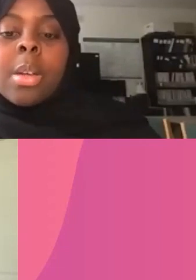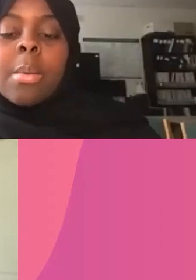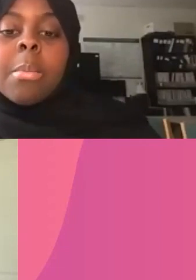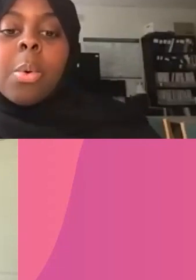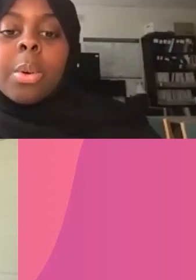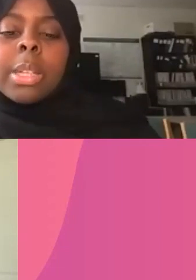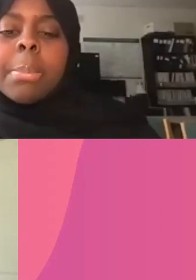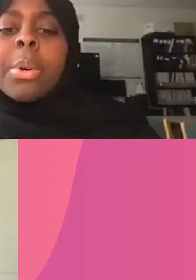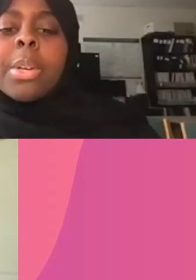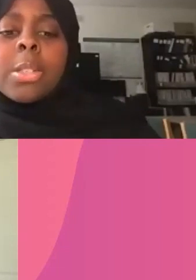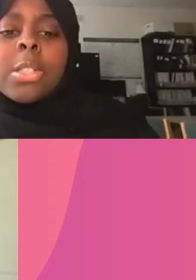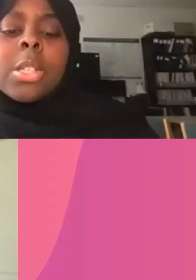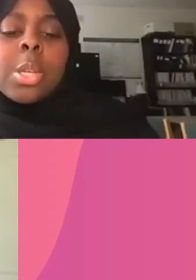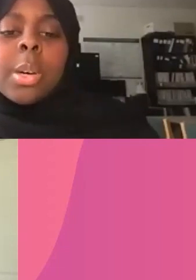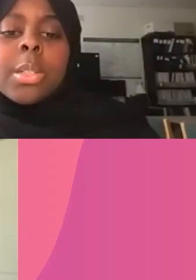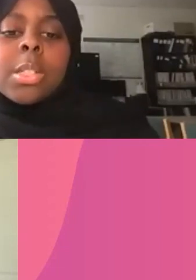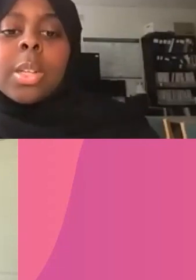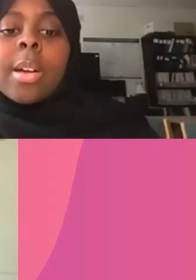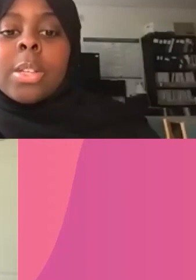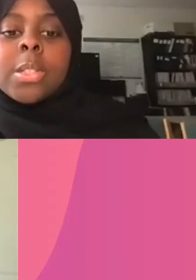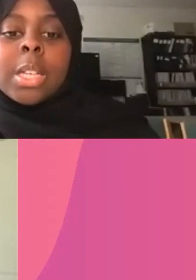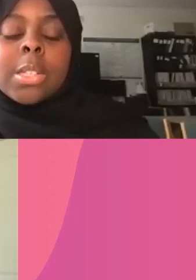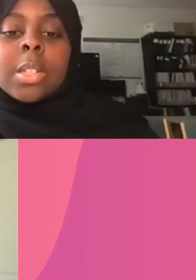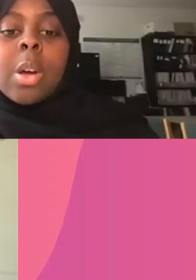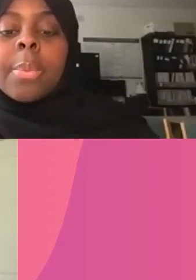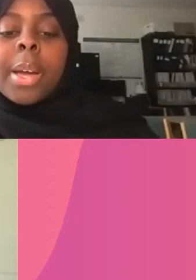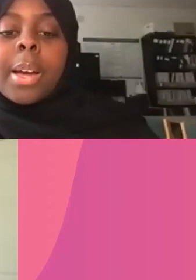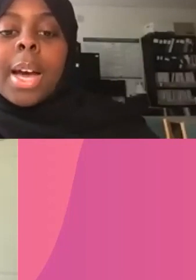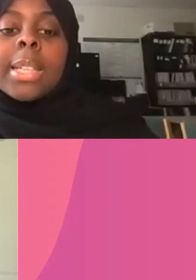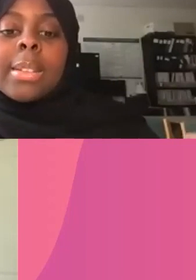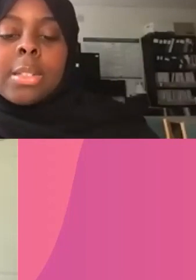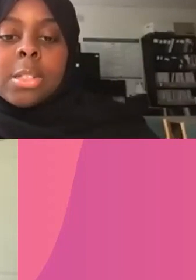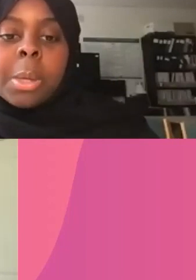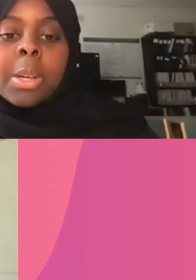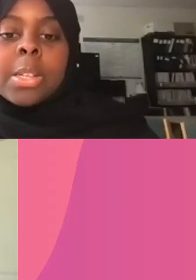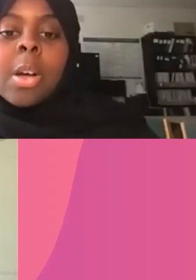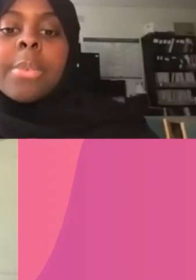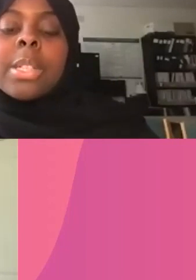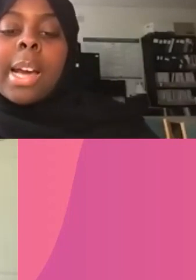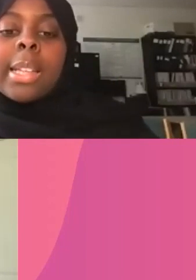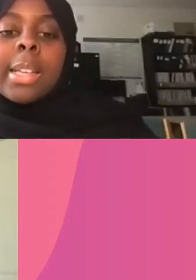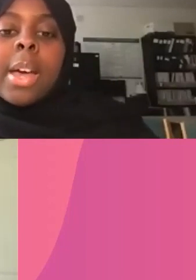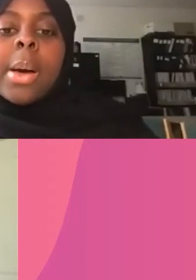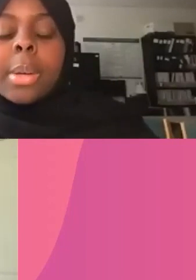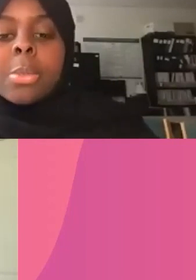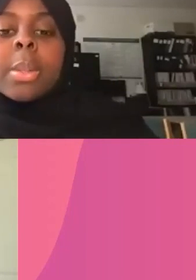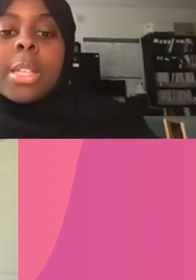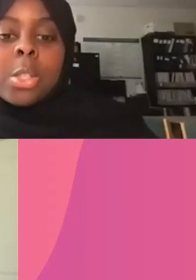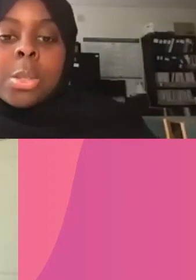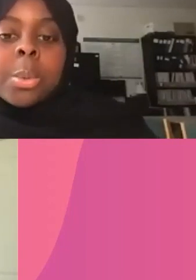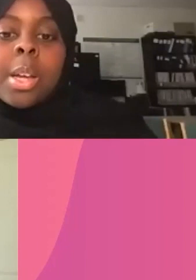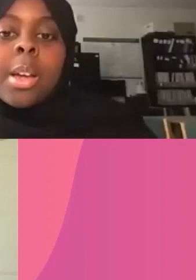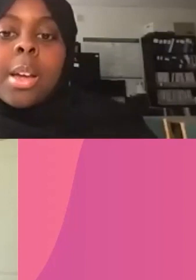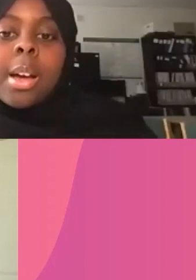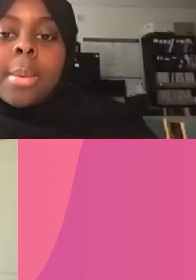particuliers aux personnes noires ayant un TC sont plus prononcés, plus nuancés. Les études qui mettent